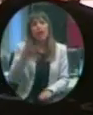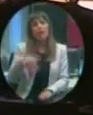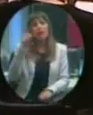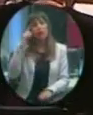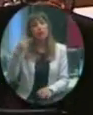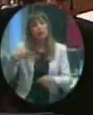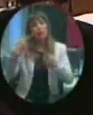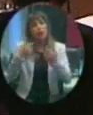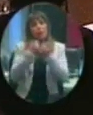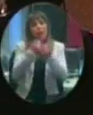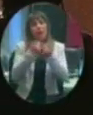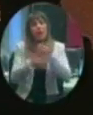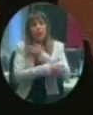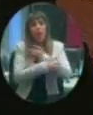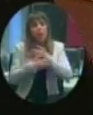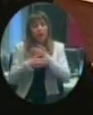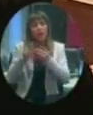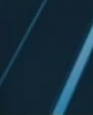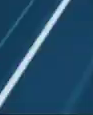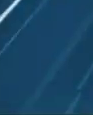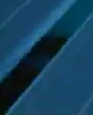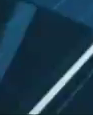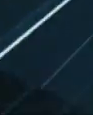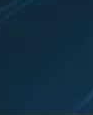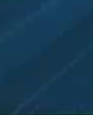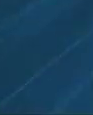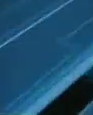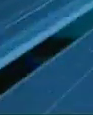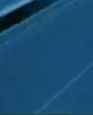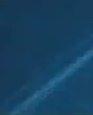יתקיים בכנסת גם בשנה הבאה.